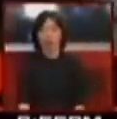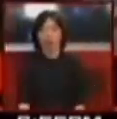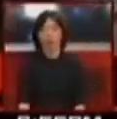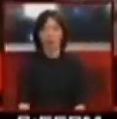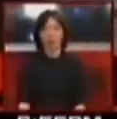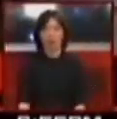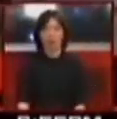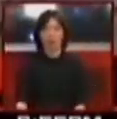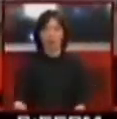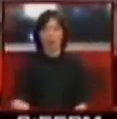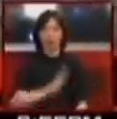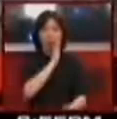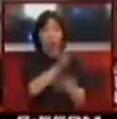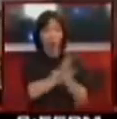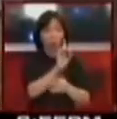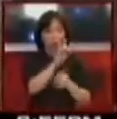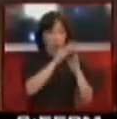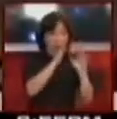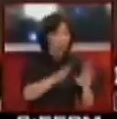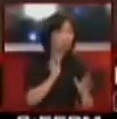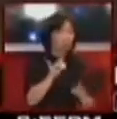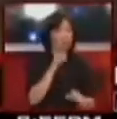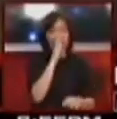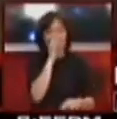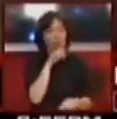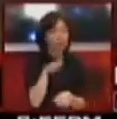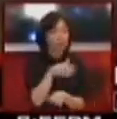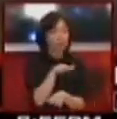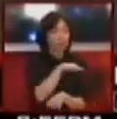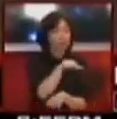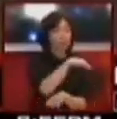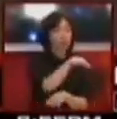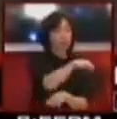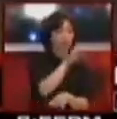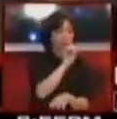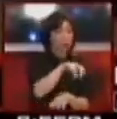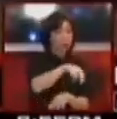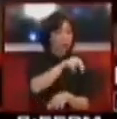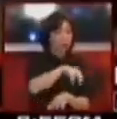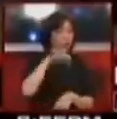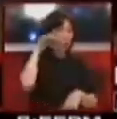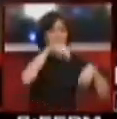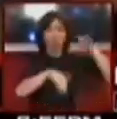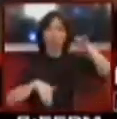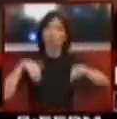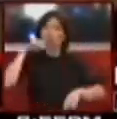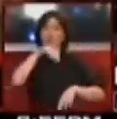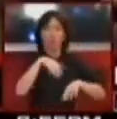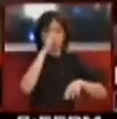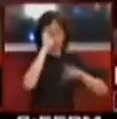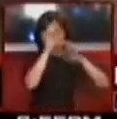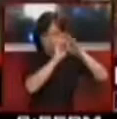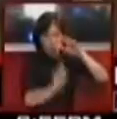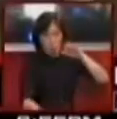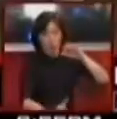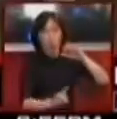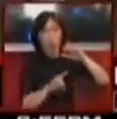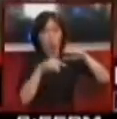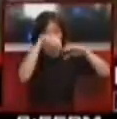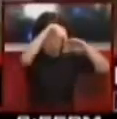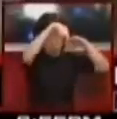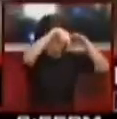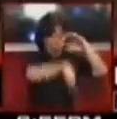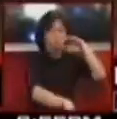Papunta tayo sa isang bahay dito sa masikip na eskinita kung saan kailangan namin lumangoy sa lagpas tao baha para ma-rescue natin ang iba't ibang